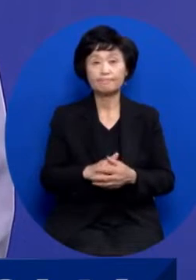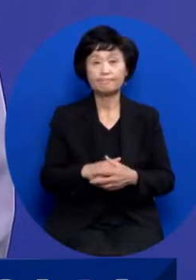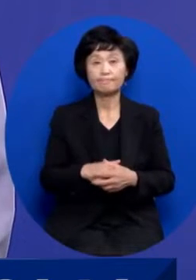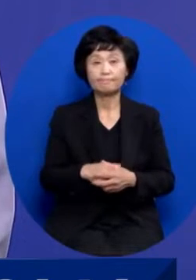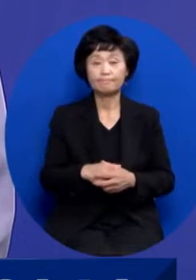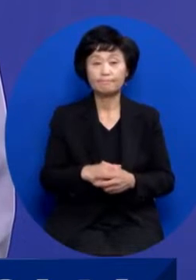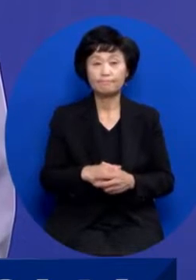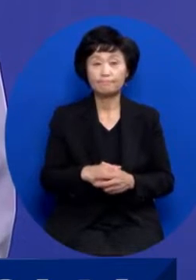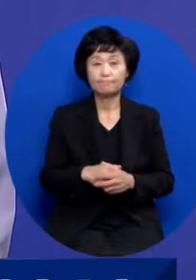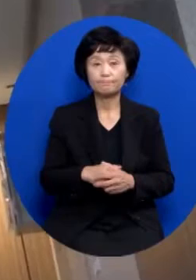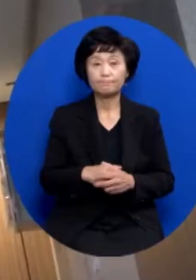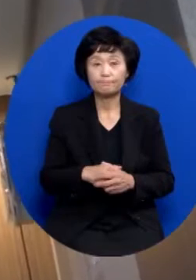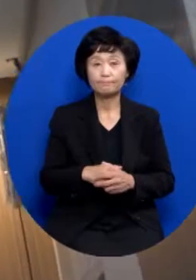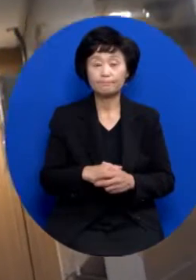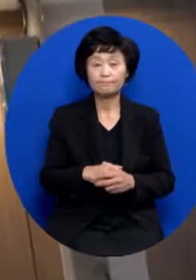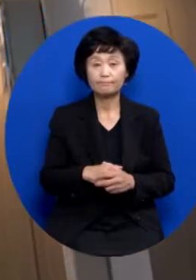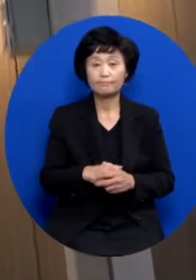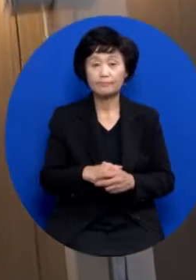취재했습니다.